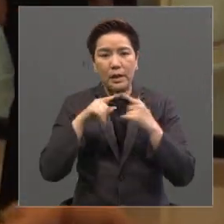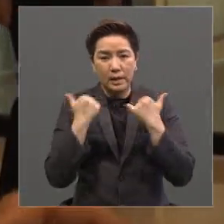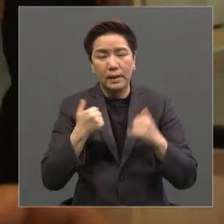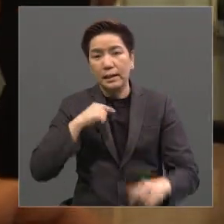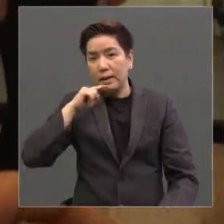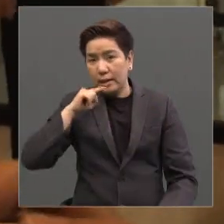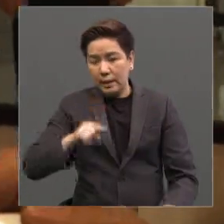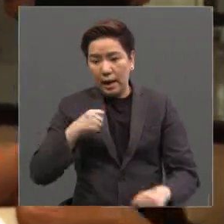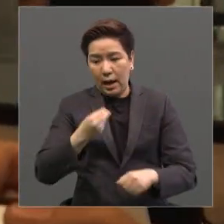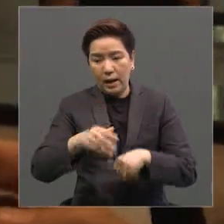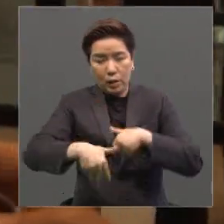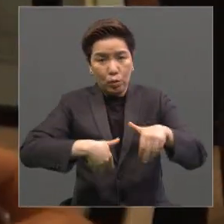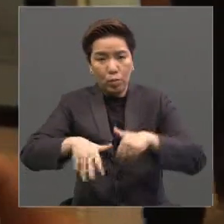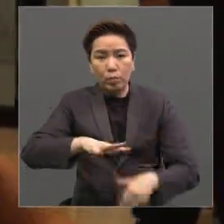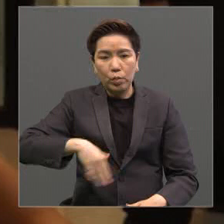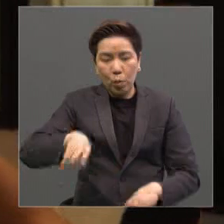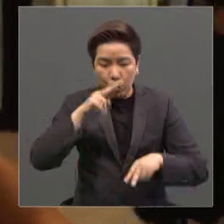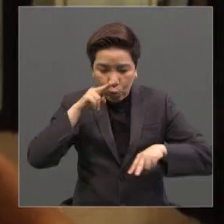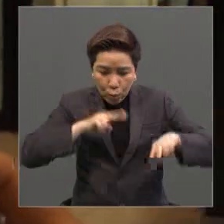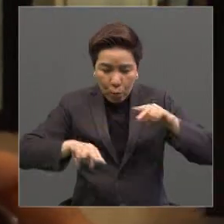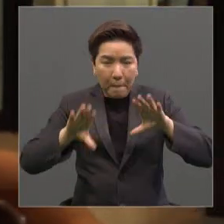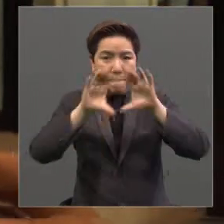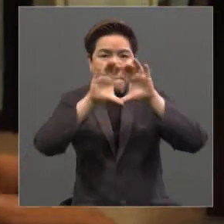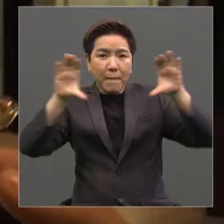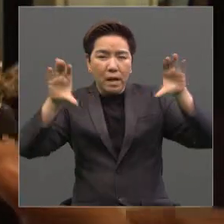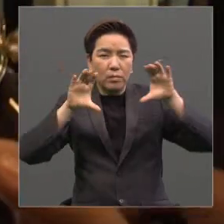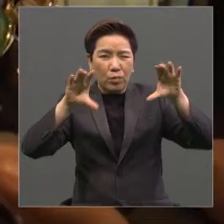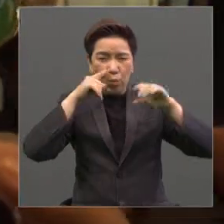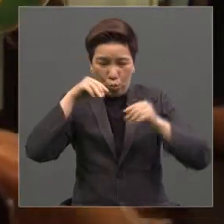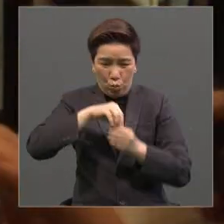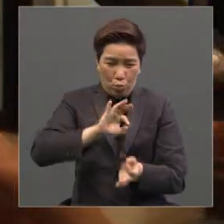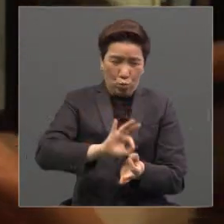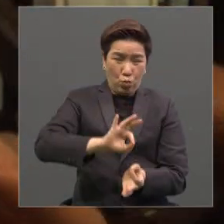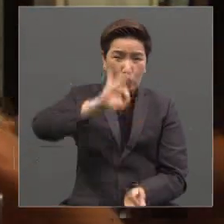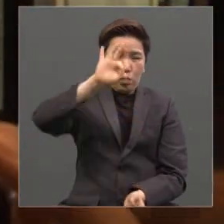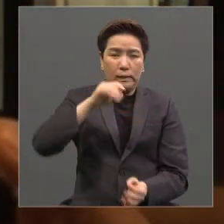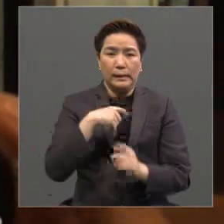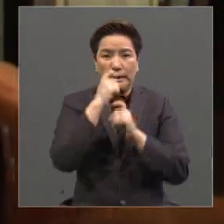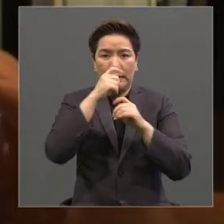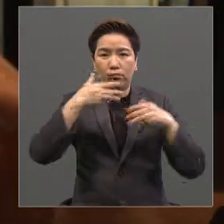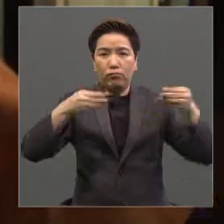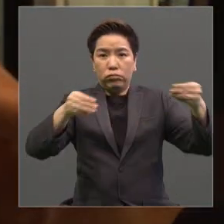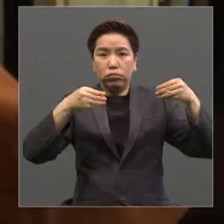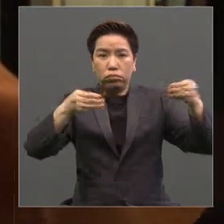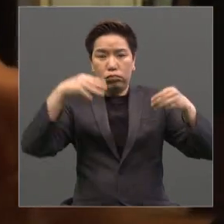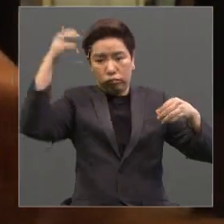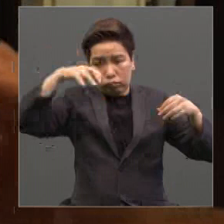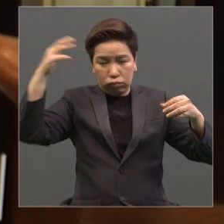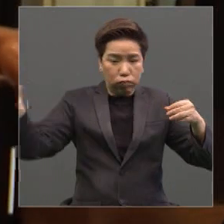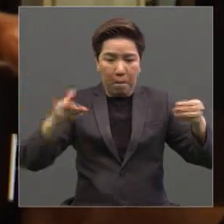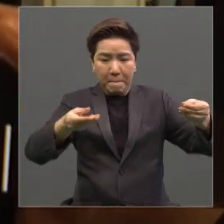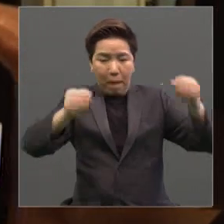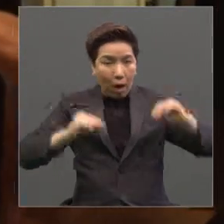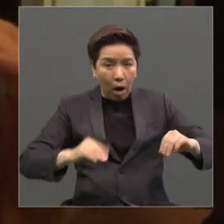นะท่านก็ได้สั่งการให้ท้องถิ่นได้ไปตรวจตราปลายโฆษณาที่อยู่ในที่สูงที่มีความเสี่ยงว่าอาจจะเกิดอันตรายกับประชาชน